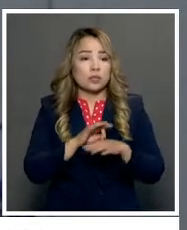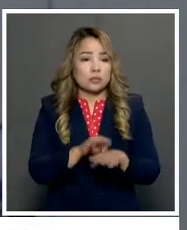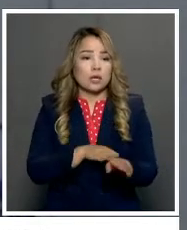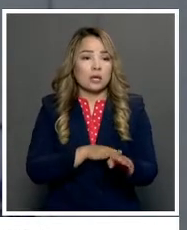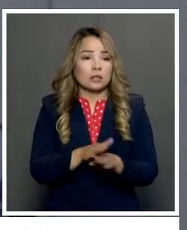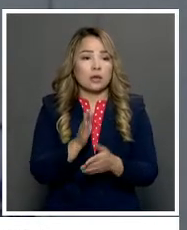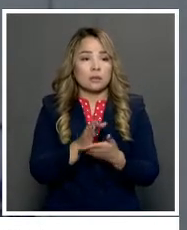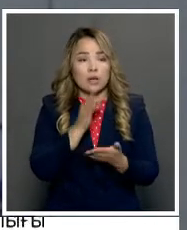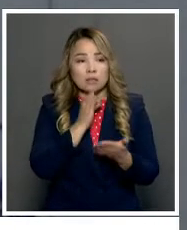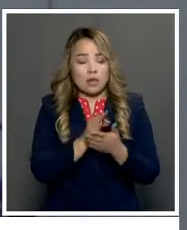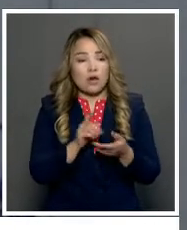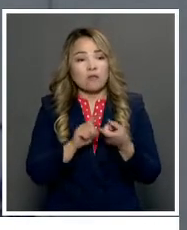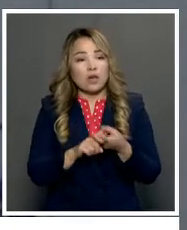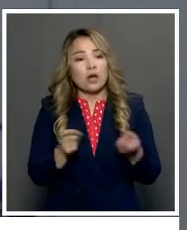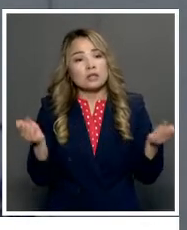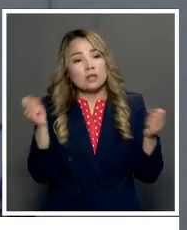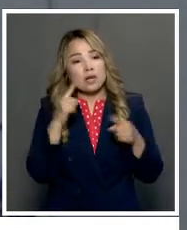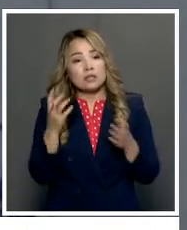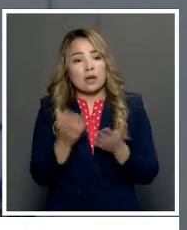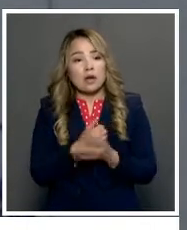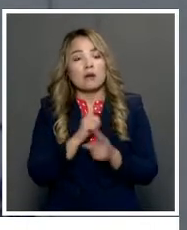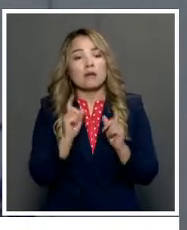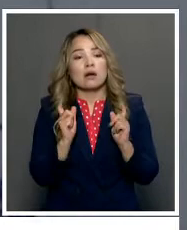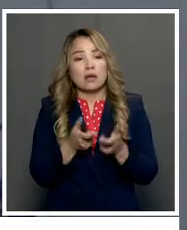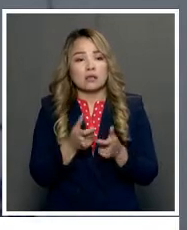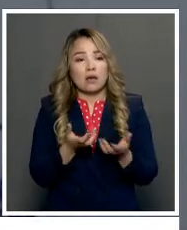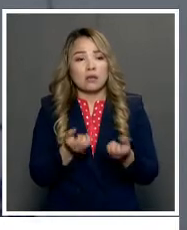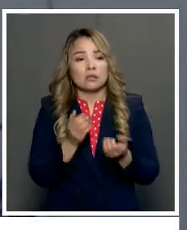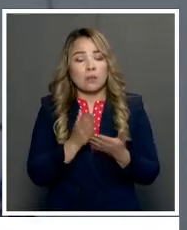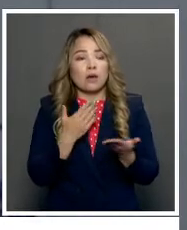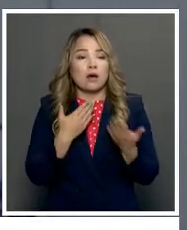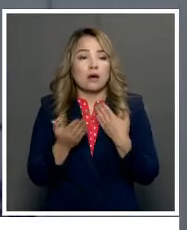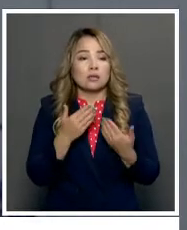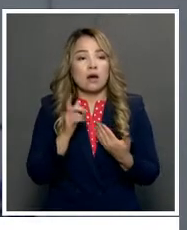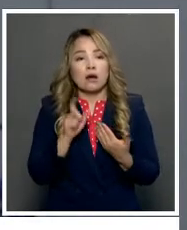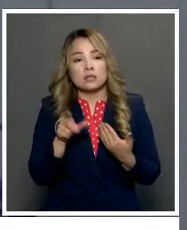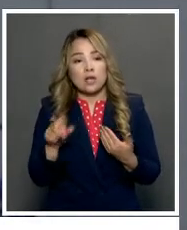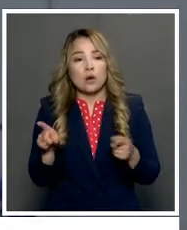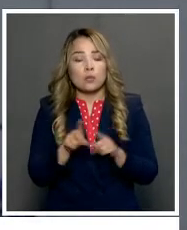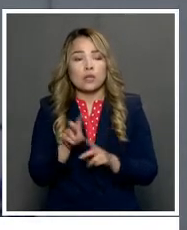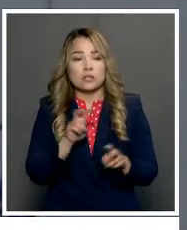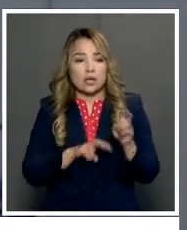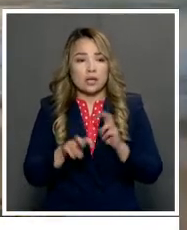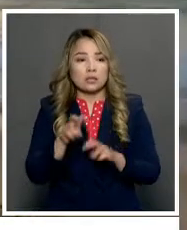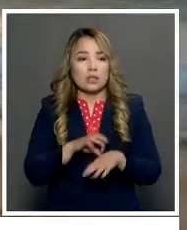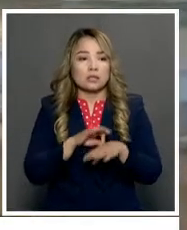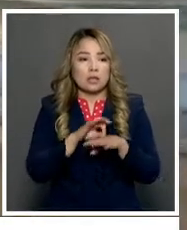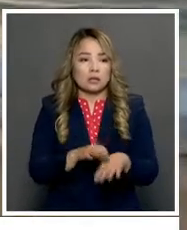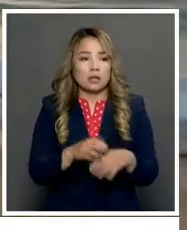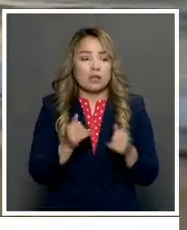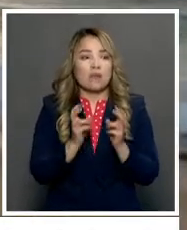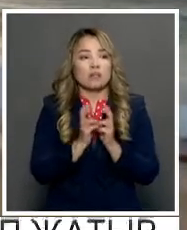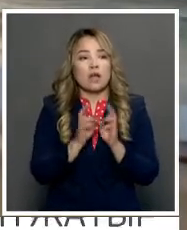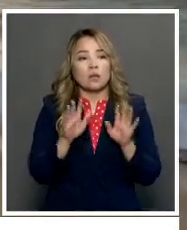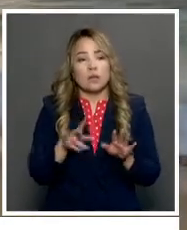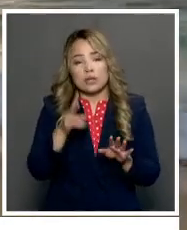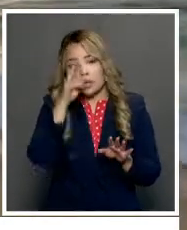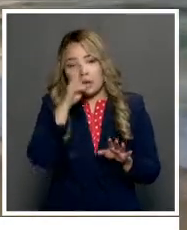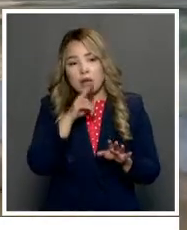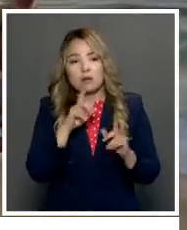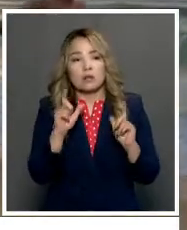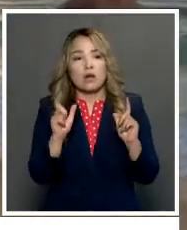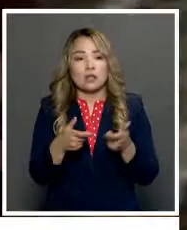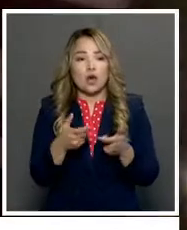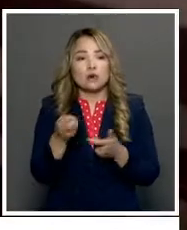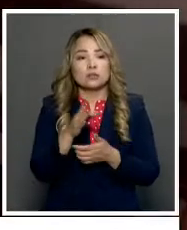өткізілуде. Ал вирус табылғандар карантинге алынып, олармен қарым-қатынаста болған адамдар да іздестіріліп жатыр. Австралияда 2 айлық локдаун